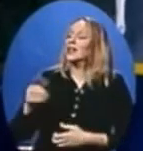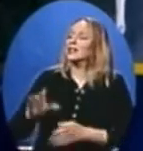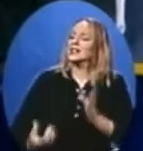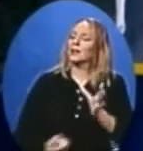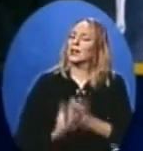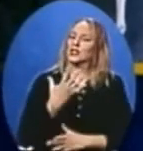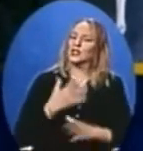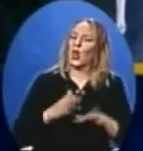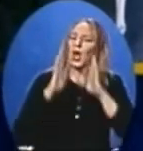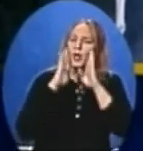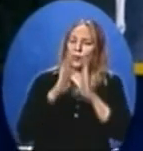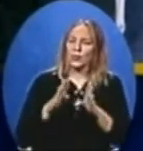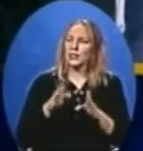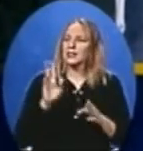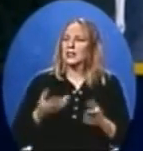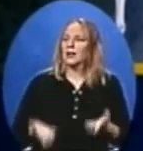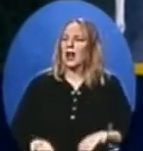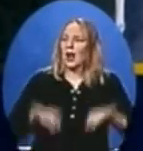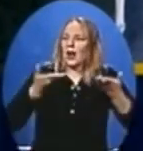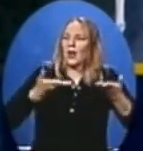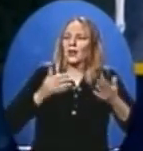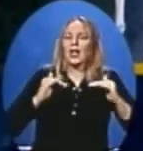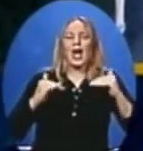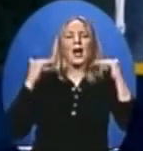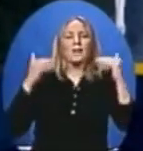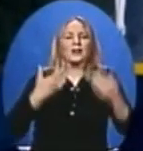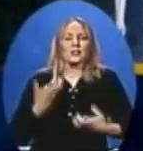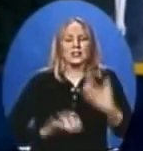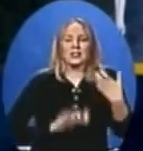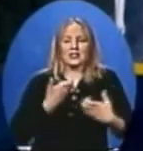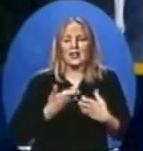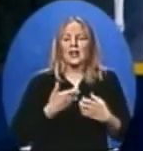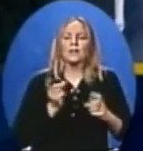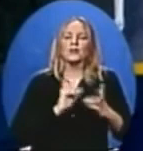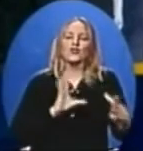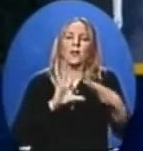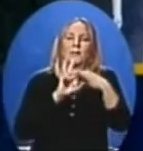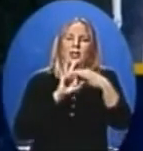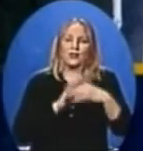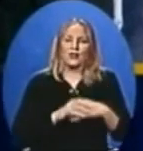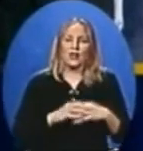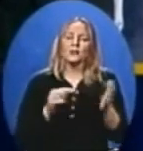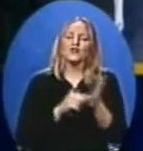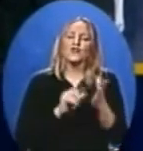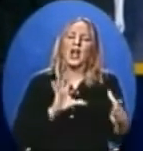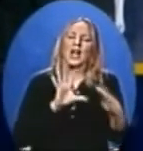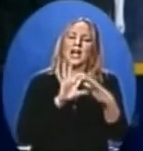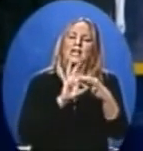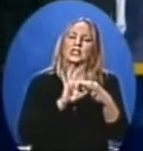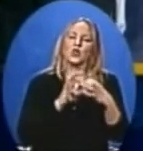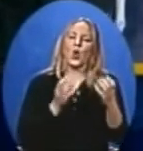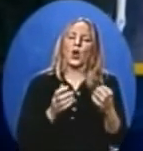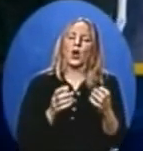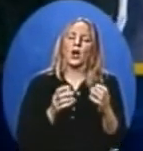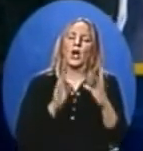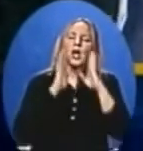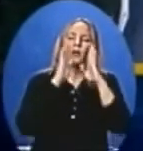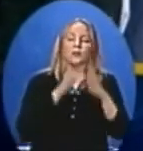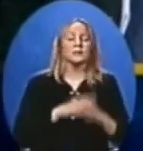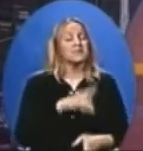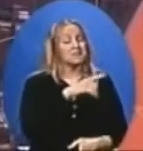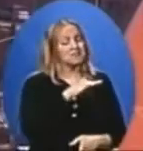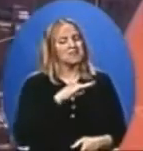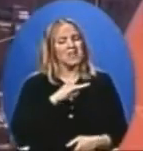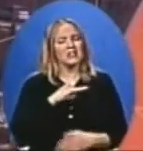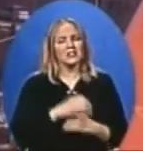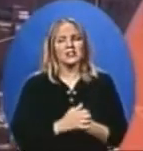הם צריכים להעלות את הרמה של האוקסיטוצין אצל אלה שהם קיימים איתם אינטראקציה. וואלה. כדי ליצור בהם אמון.